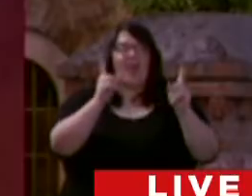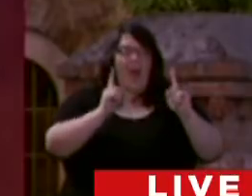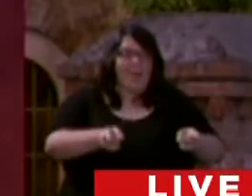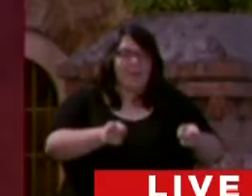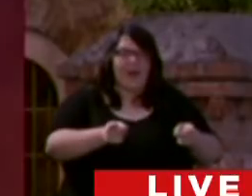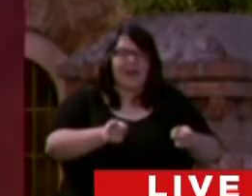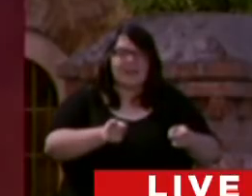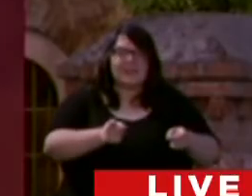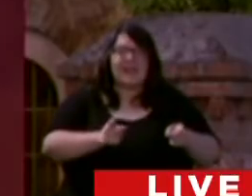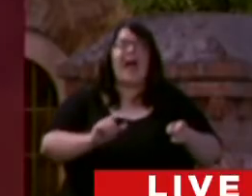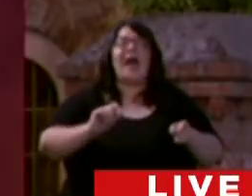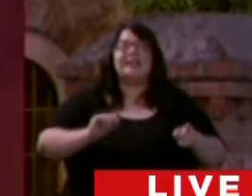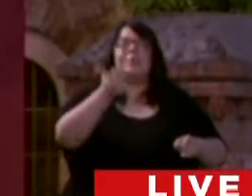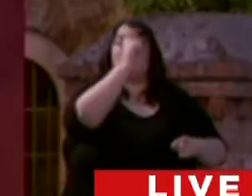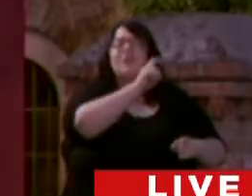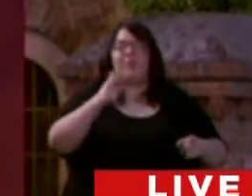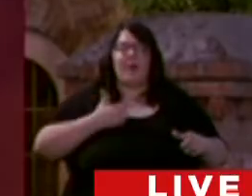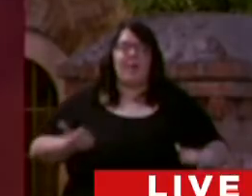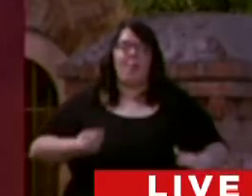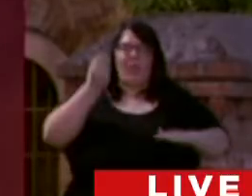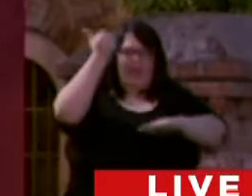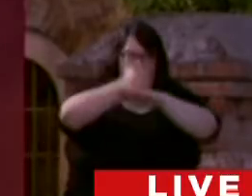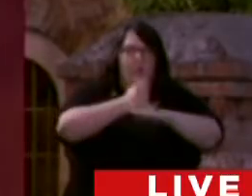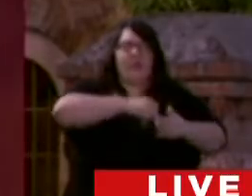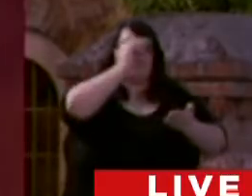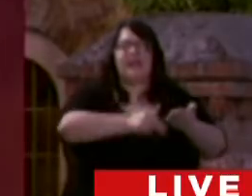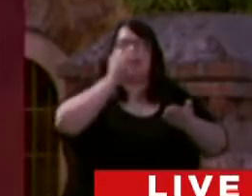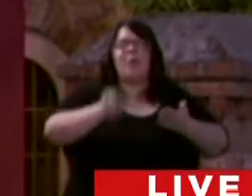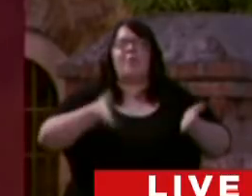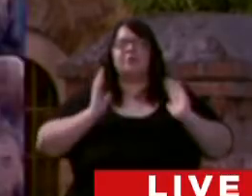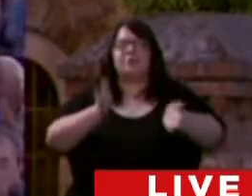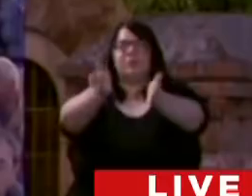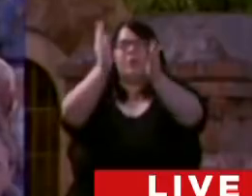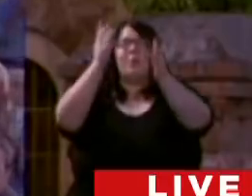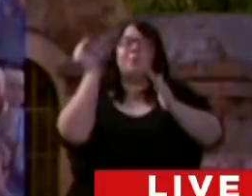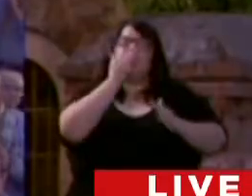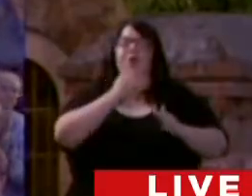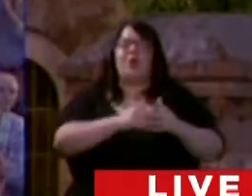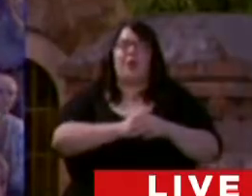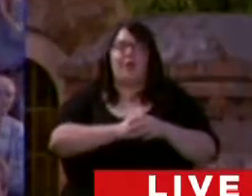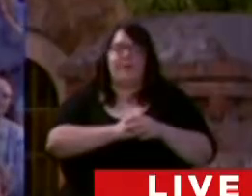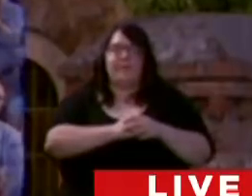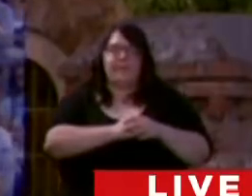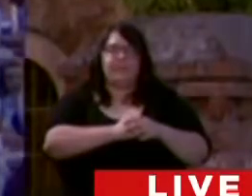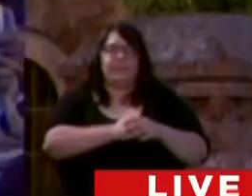θα υπογραφούν την πρώτη εβδομάδα, εφόσον αναλάβουμε τη διακυβέρνηση της χώρας.